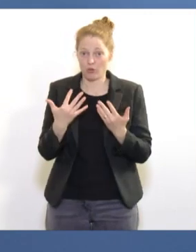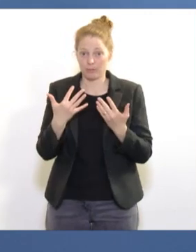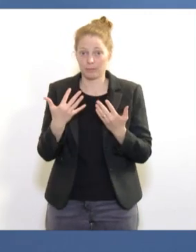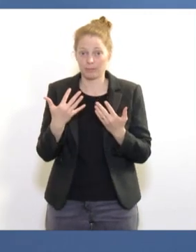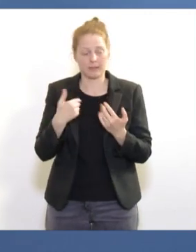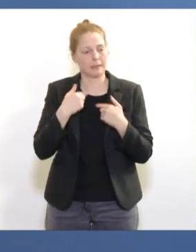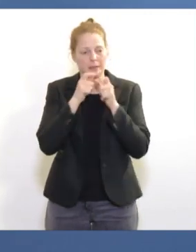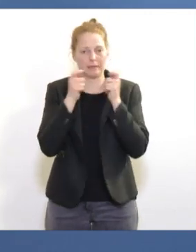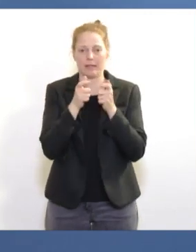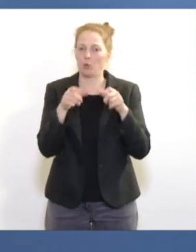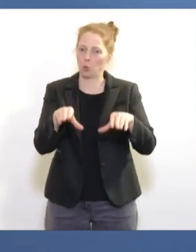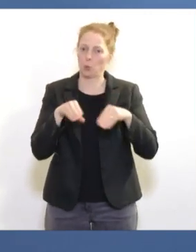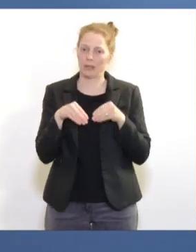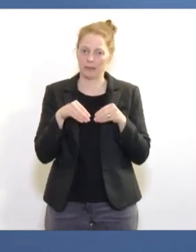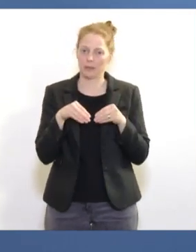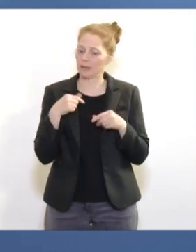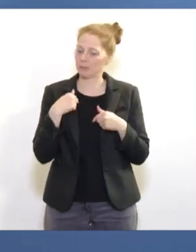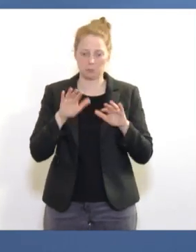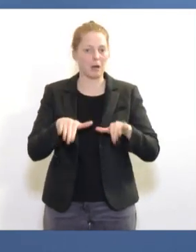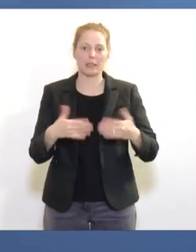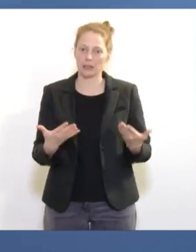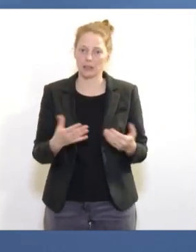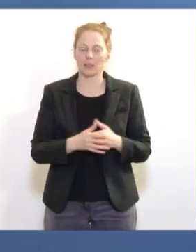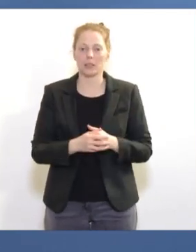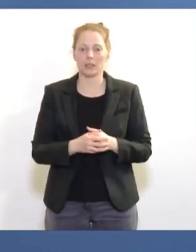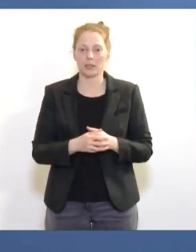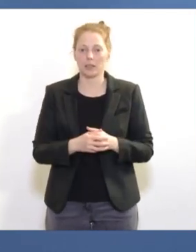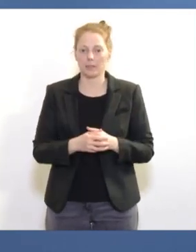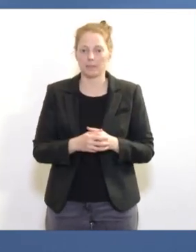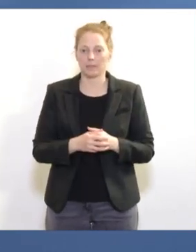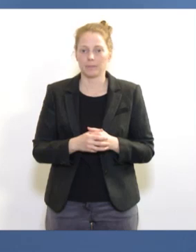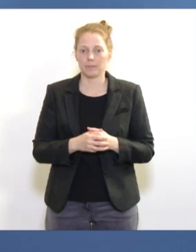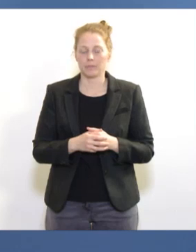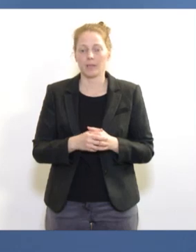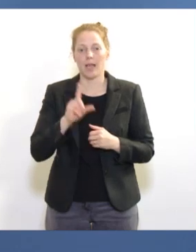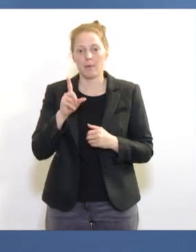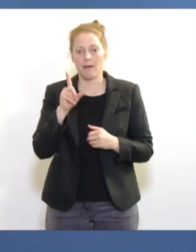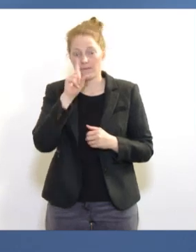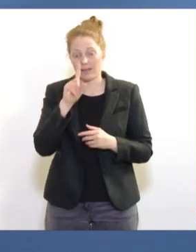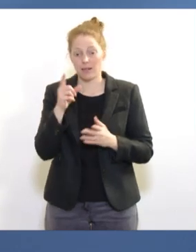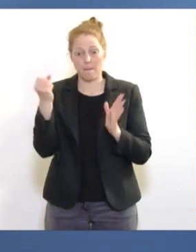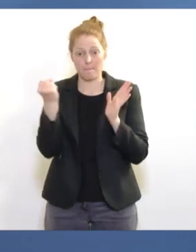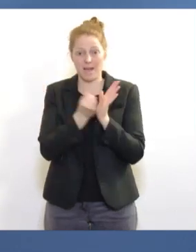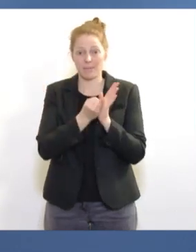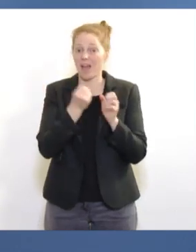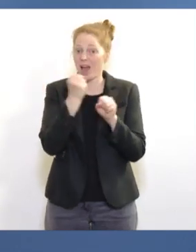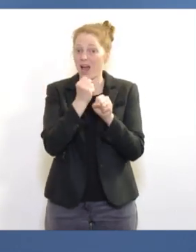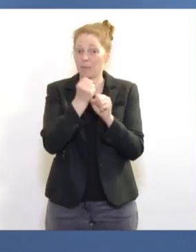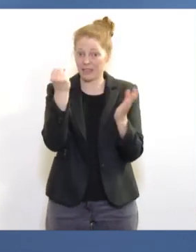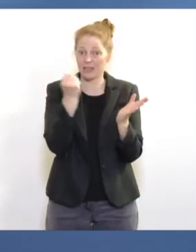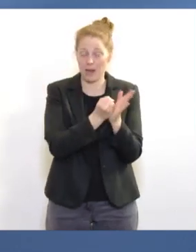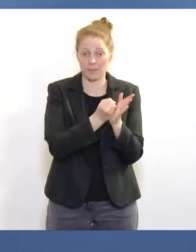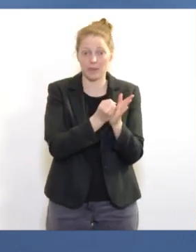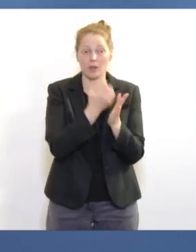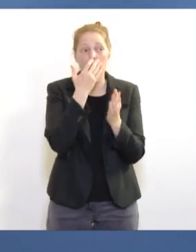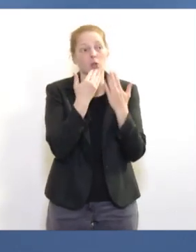die Verantwortung zu überholen. Was ich aber nicht mehr will akzeptieren, dass das weiterhin Beamten von der ADEM, denen ich von hier